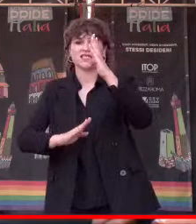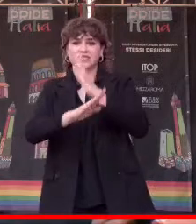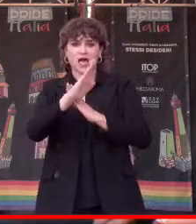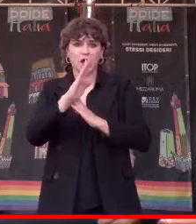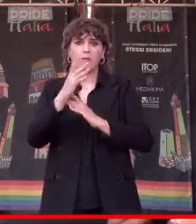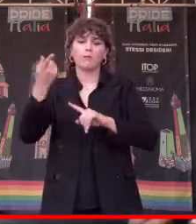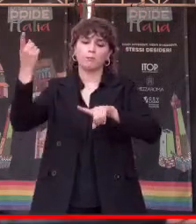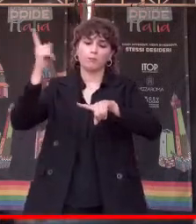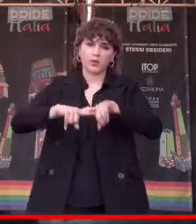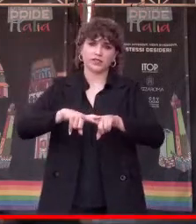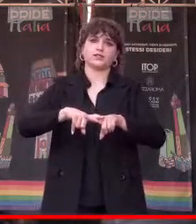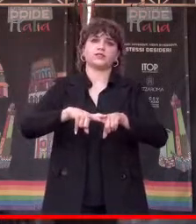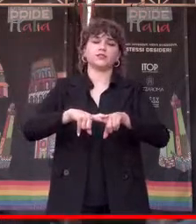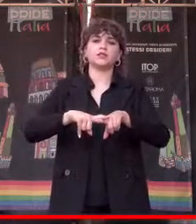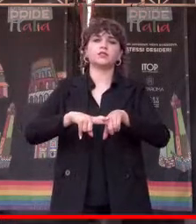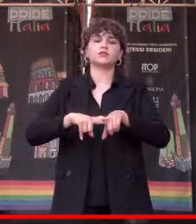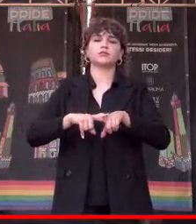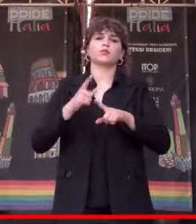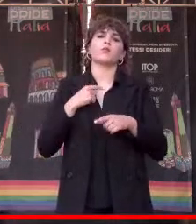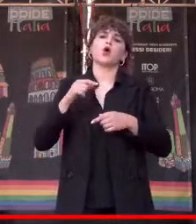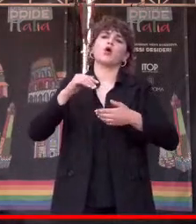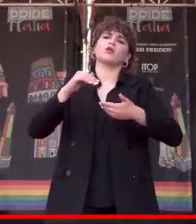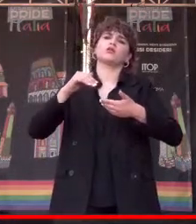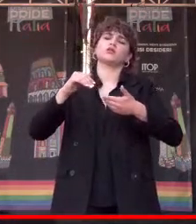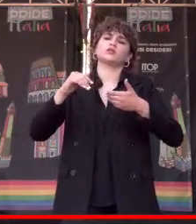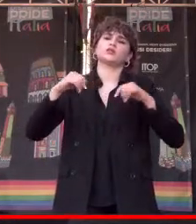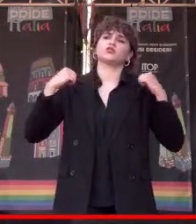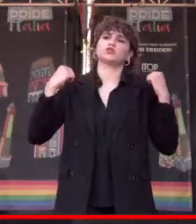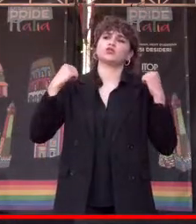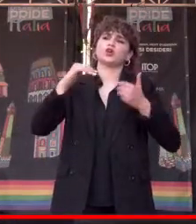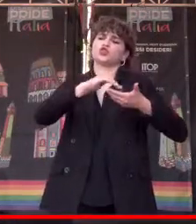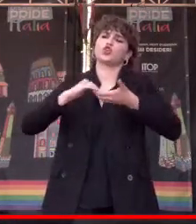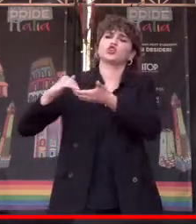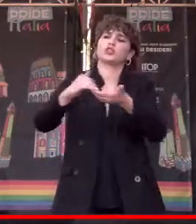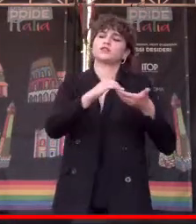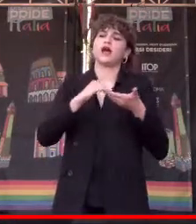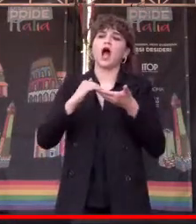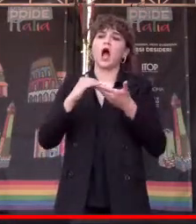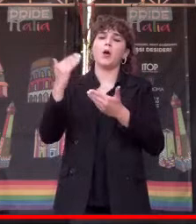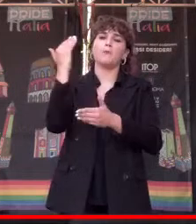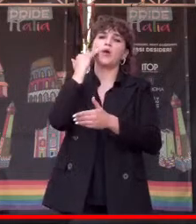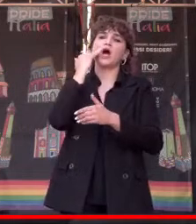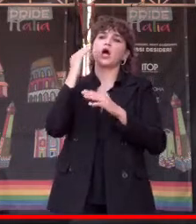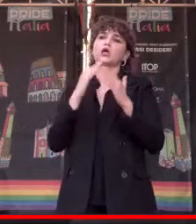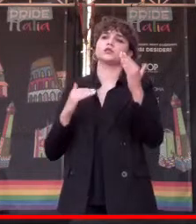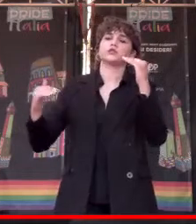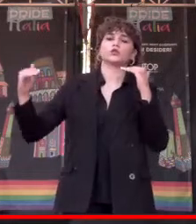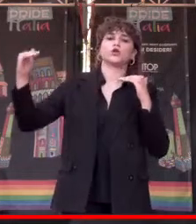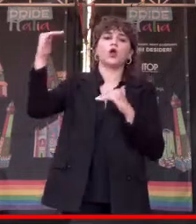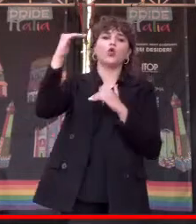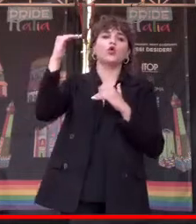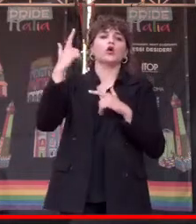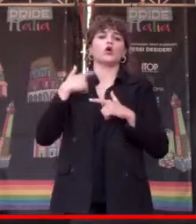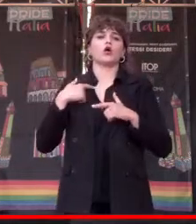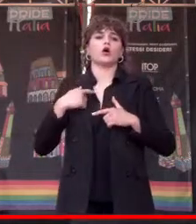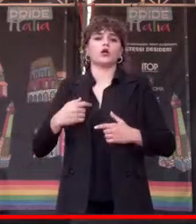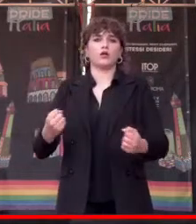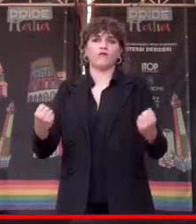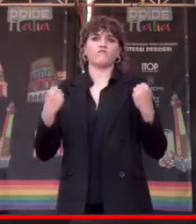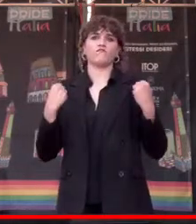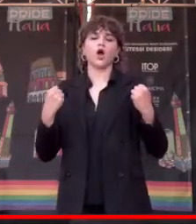Certo. È la società del maschio adulto e normodotato che noi col Disability Pride, noi con le nostre passeggiate